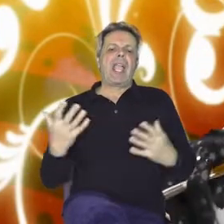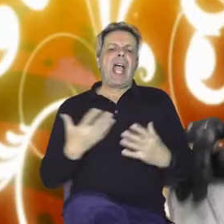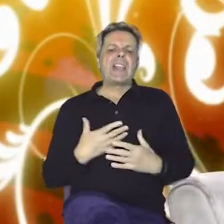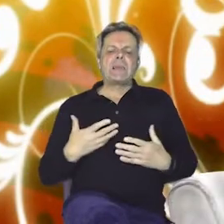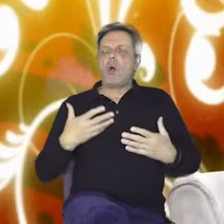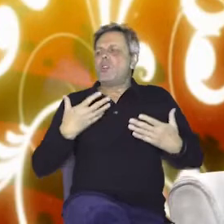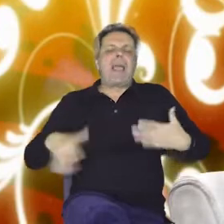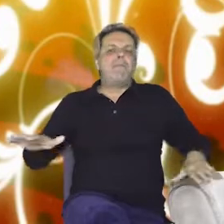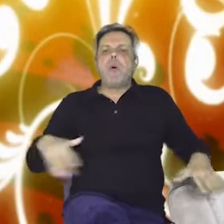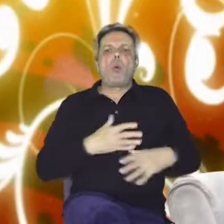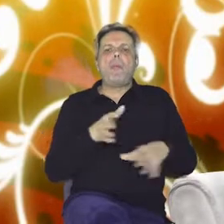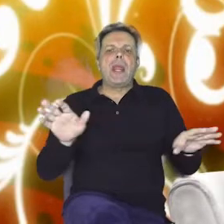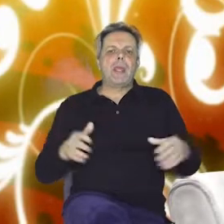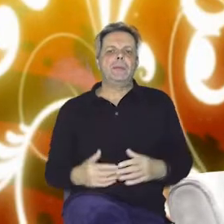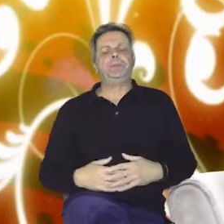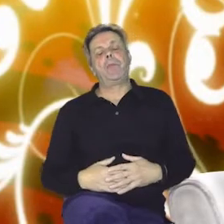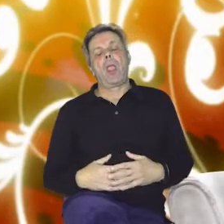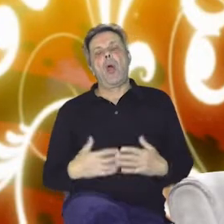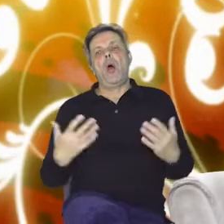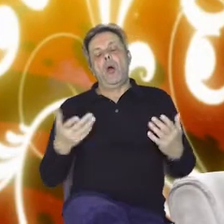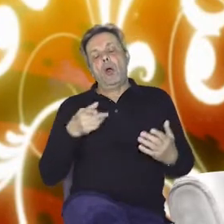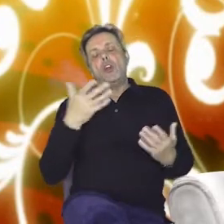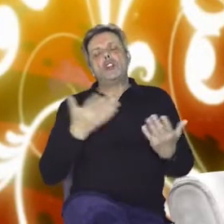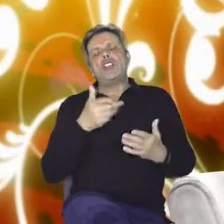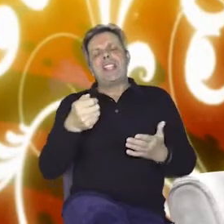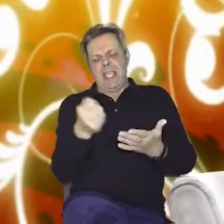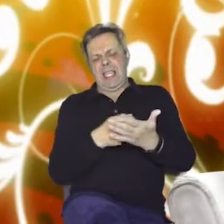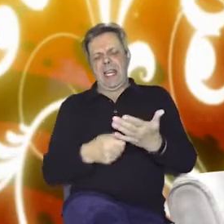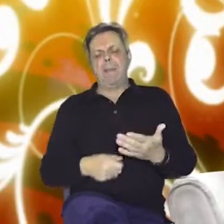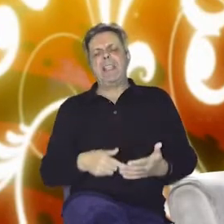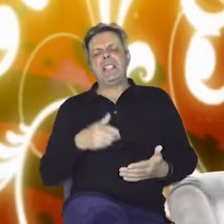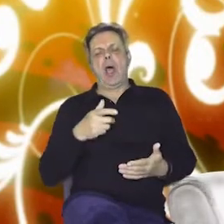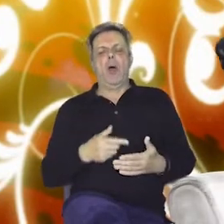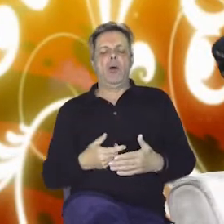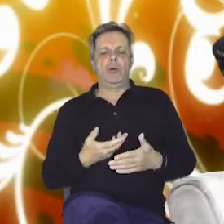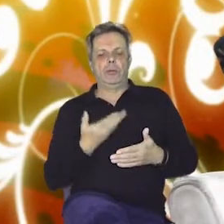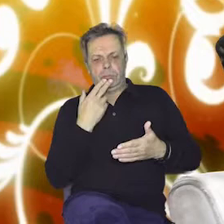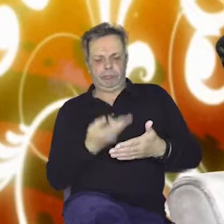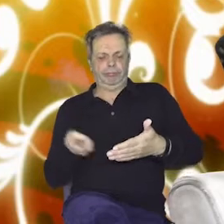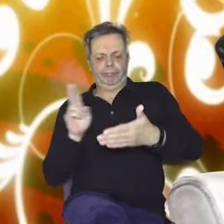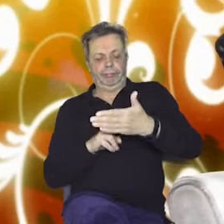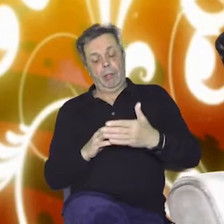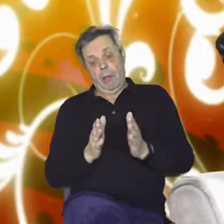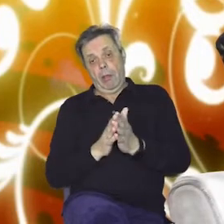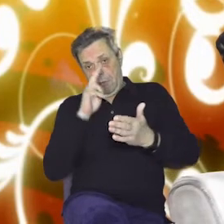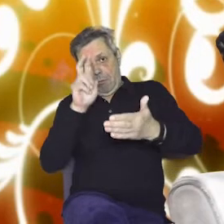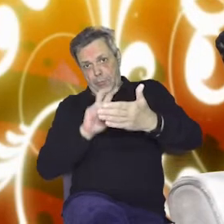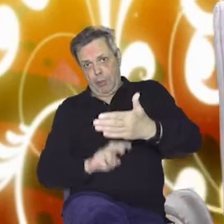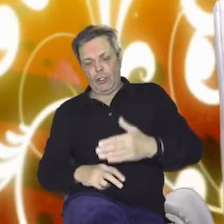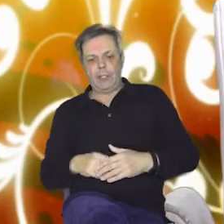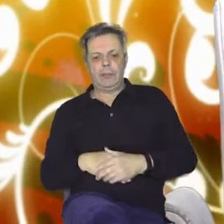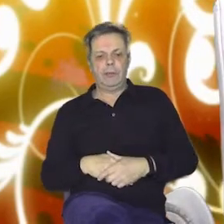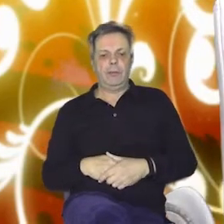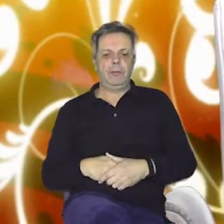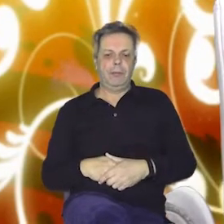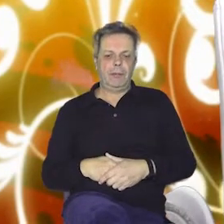pogubili, ono što si ti napisao na svojoj poleđini, a hoćeš ti pročitati? Pa